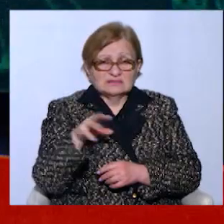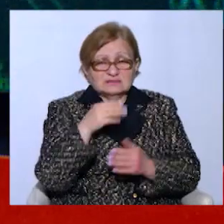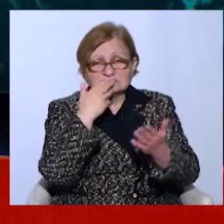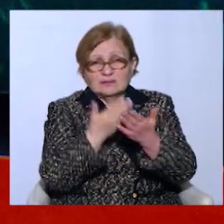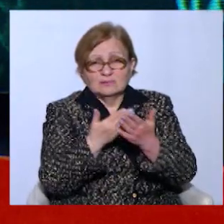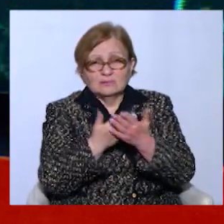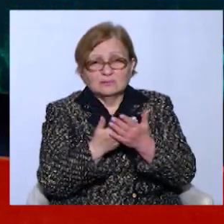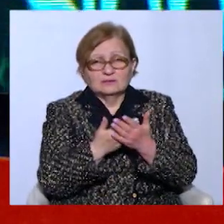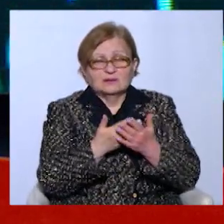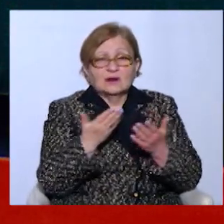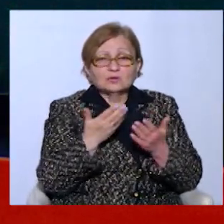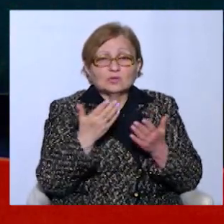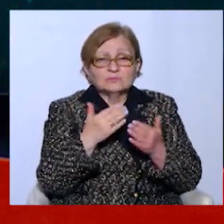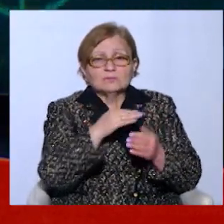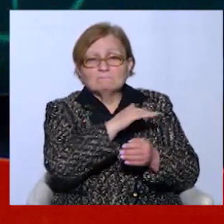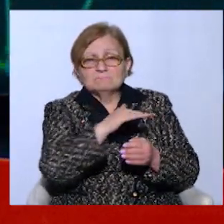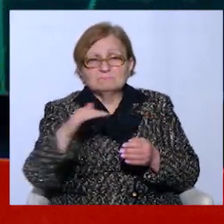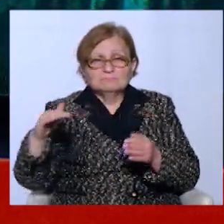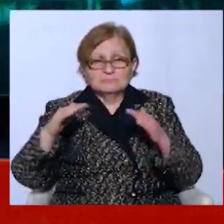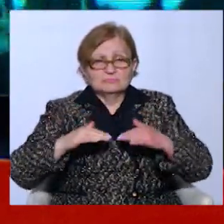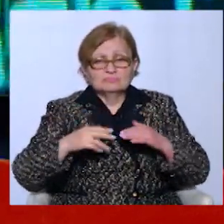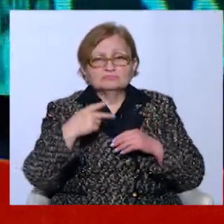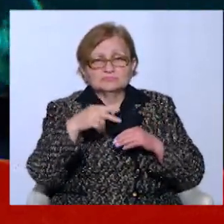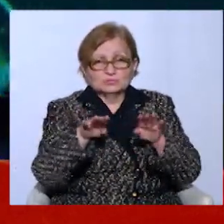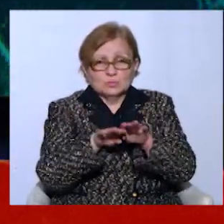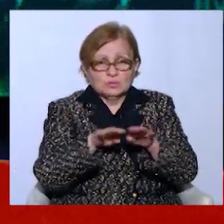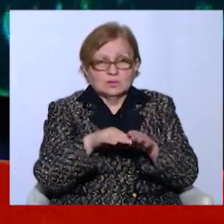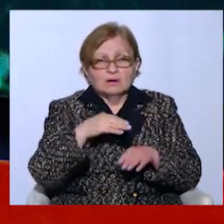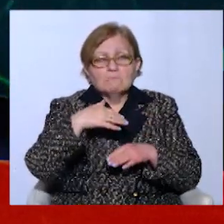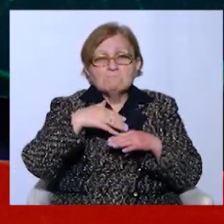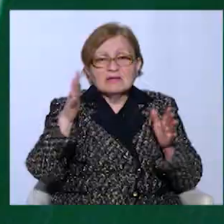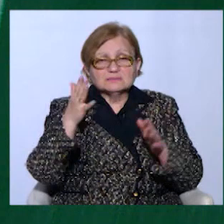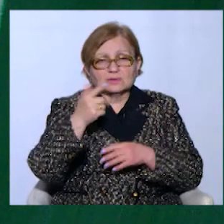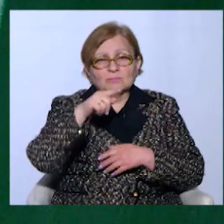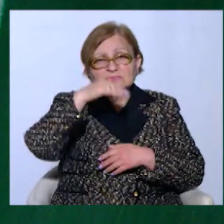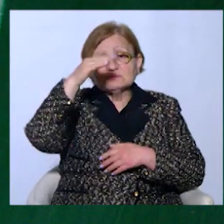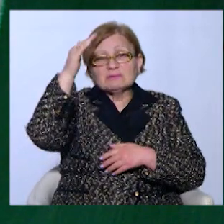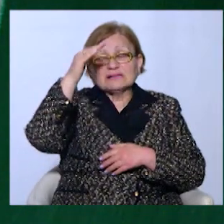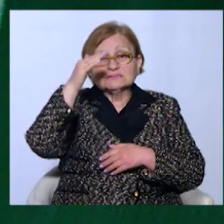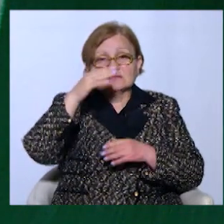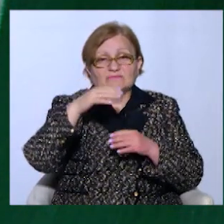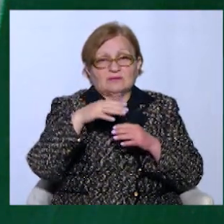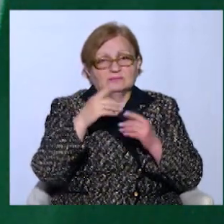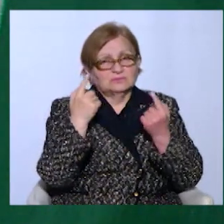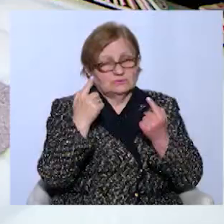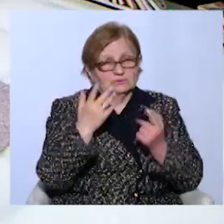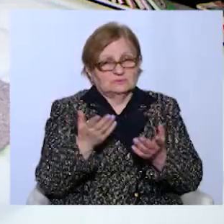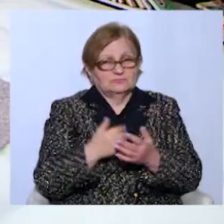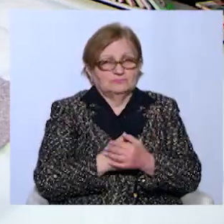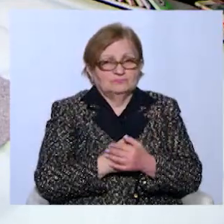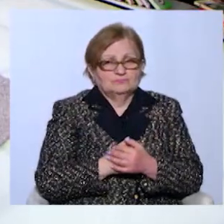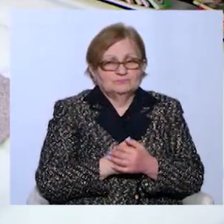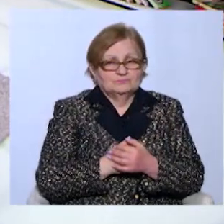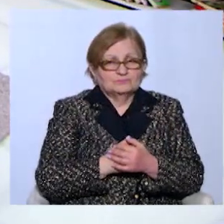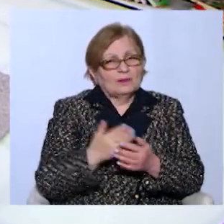წილადი, რომელთა მნიშვნელებია ტოლი, კონკრეტულად 20. და მეტია ის, რომელიც რიცხვიც მეტია. აბა მოდი, ეს